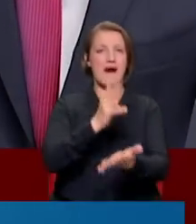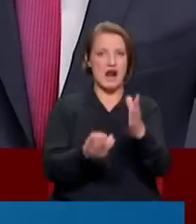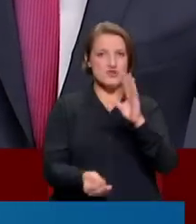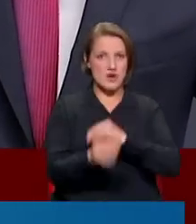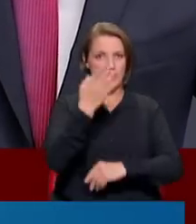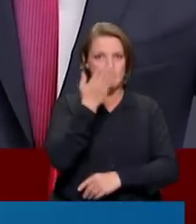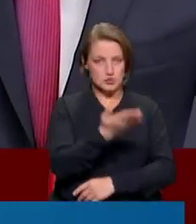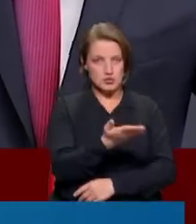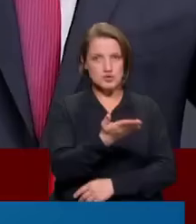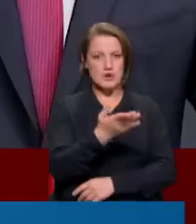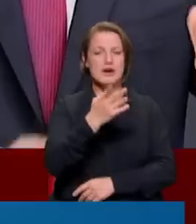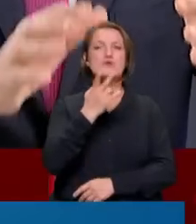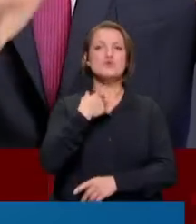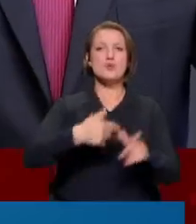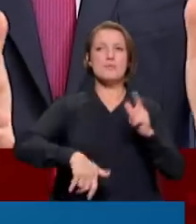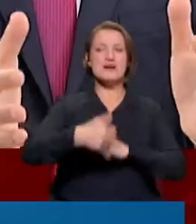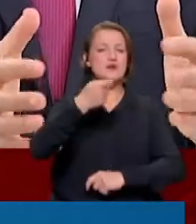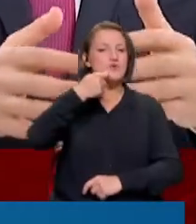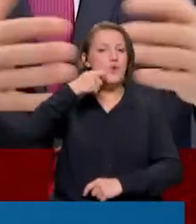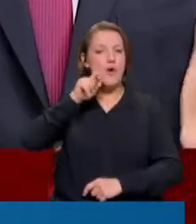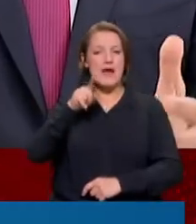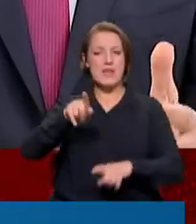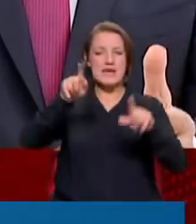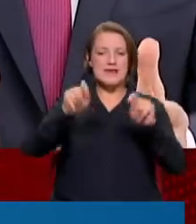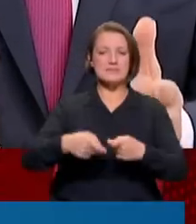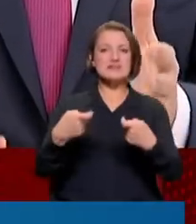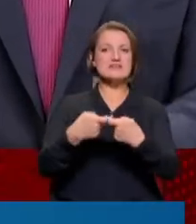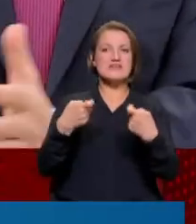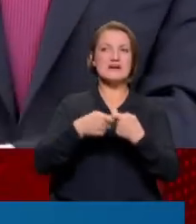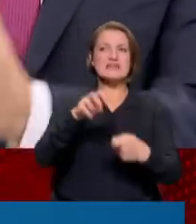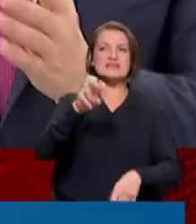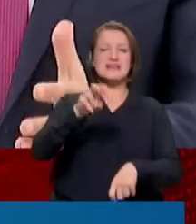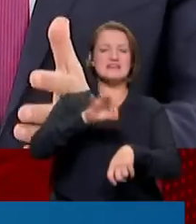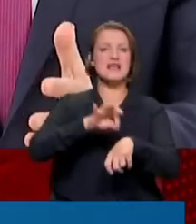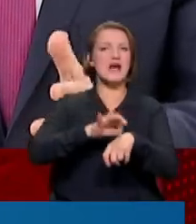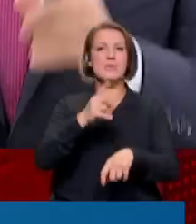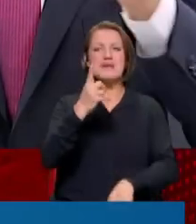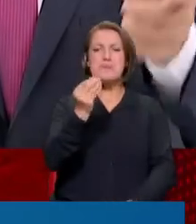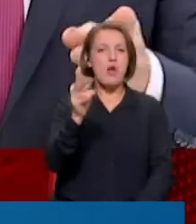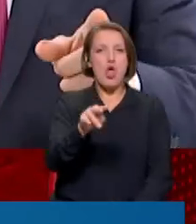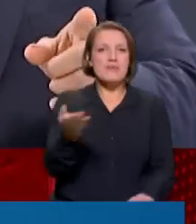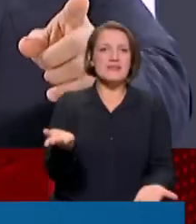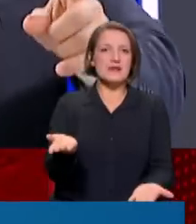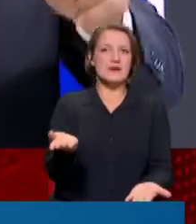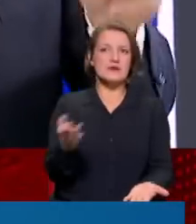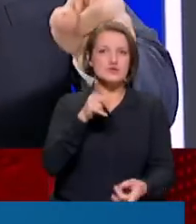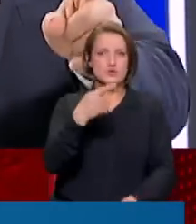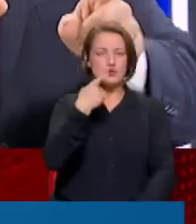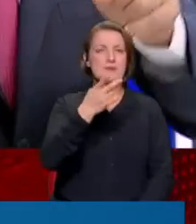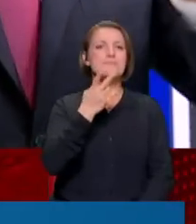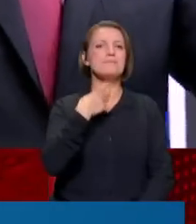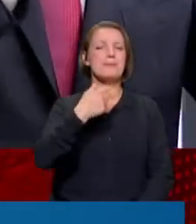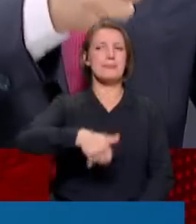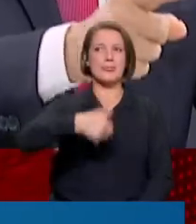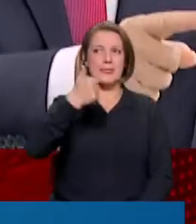çıkartıyorsunuz ki putin'in Ukrayna'da uyguladığı savaşta 8 dakikada bebek ölmedi Ama şunu söyleyelim Putin rusya'sı